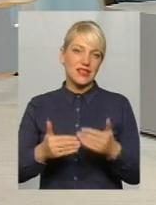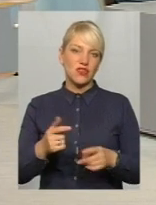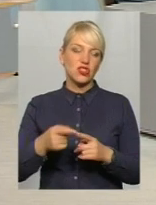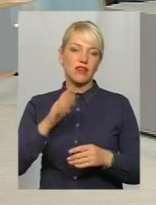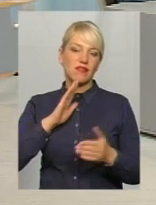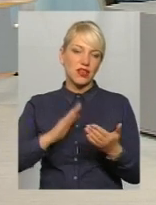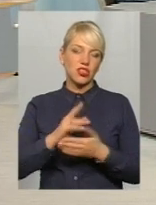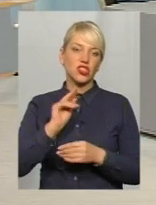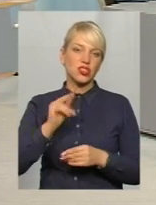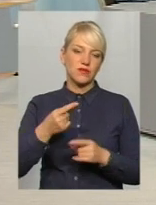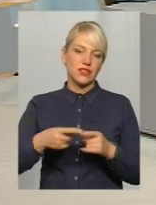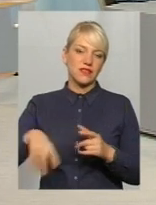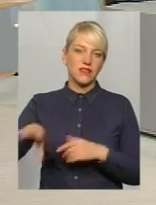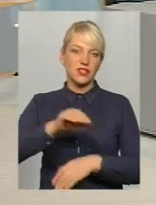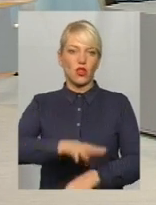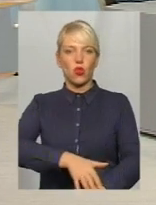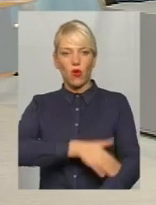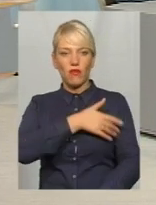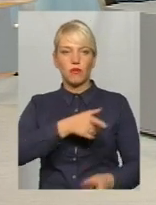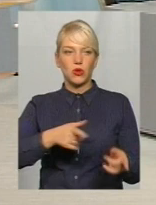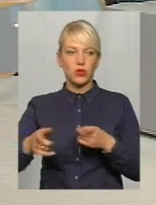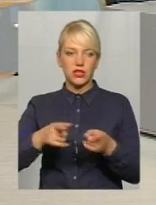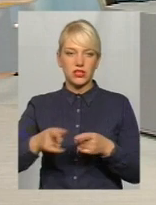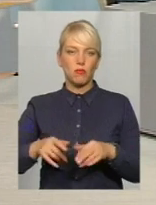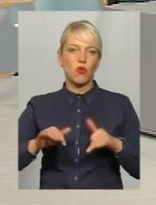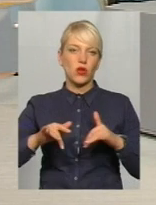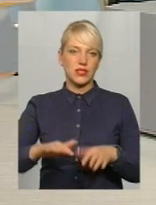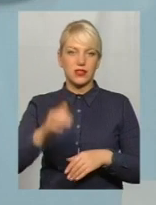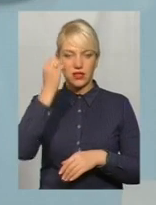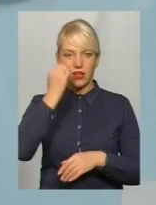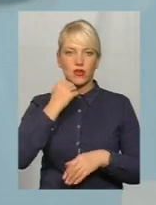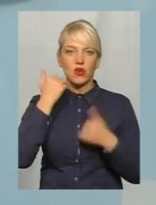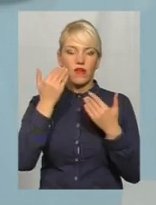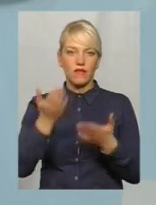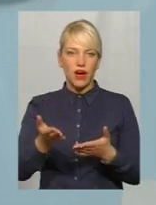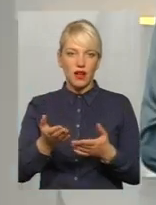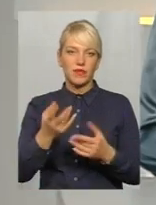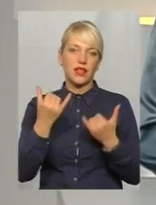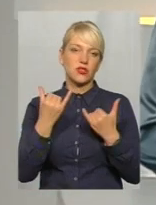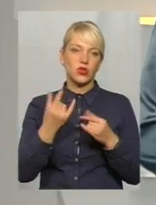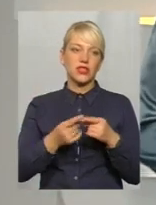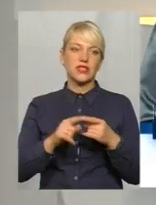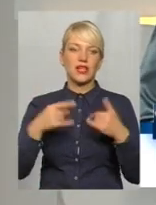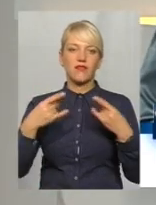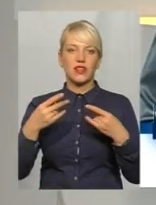ніж весь отой довгий підготовчий процес. Дякую вам. На